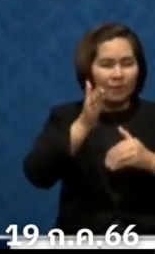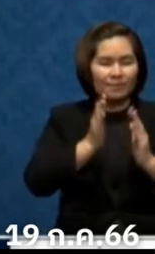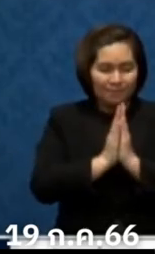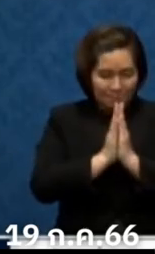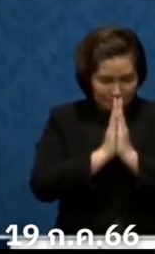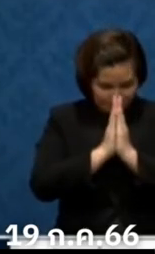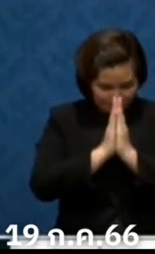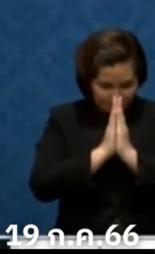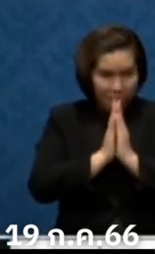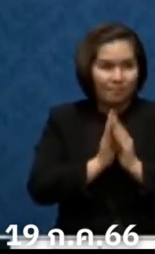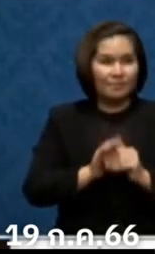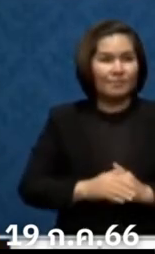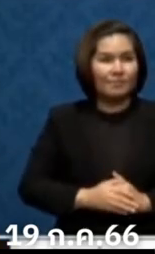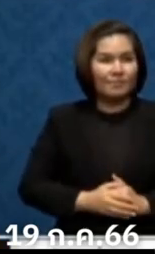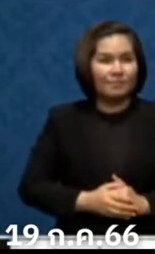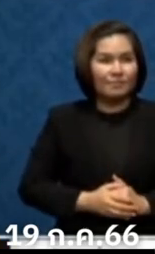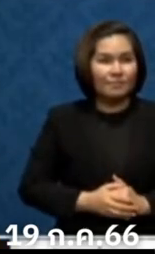านประธาน